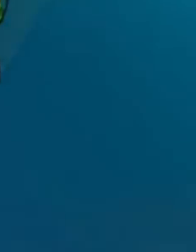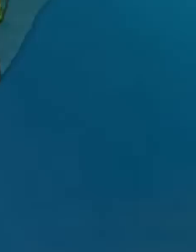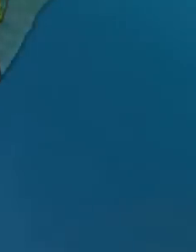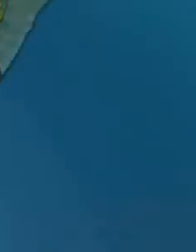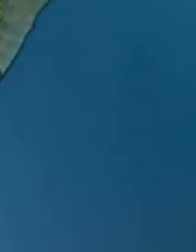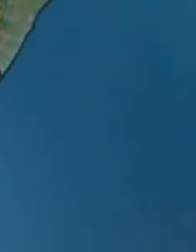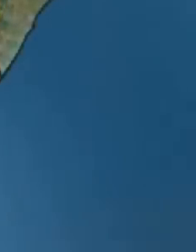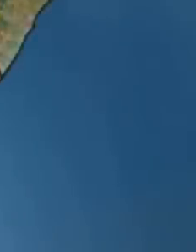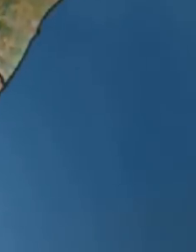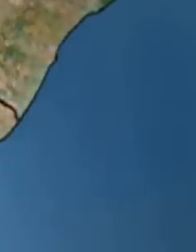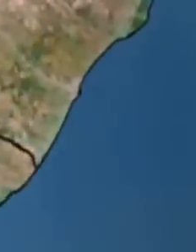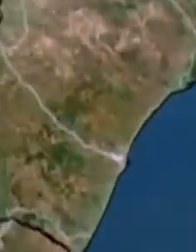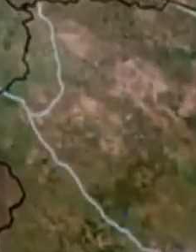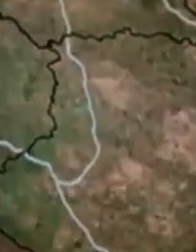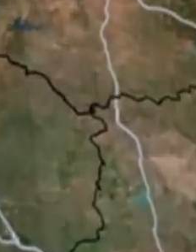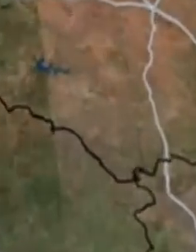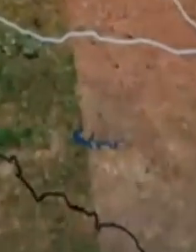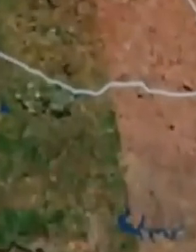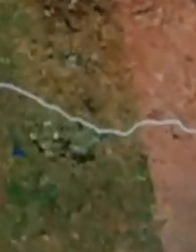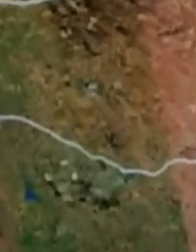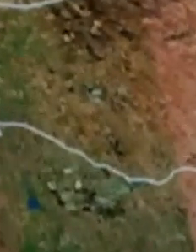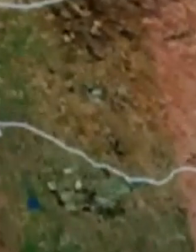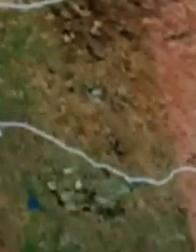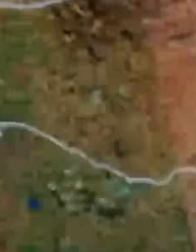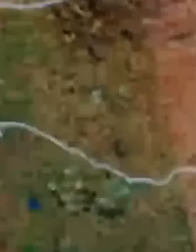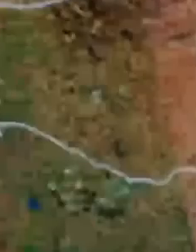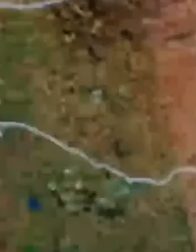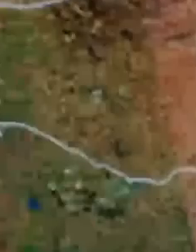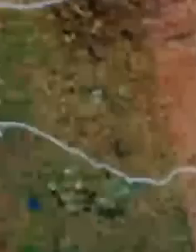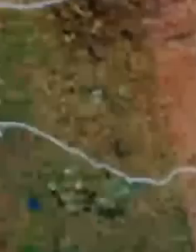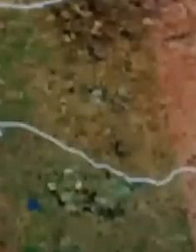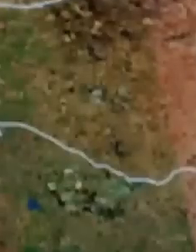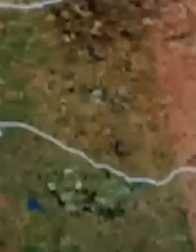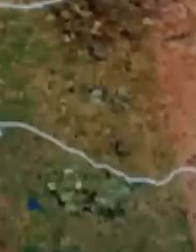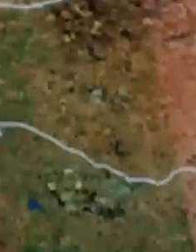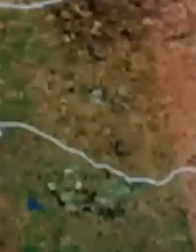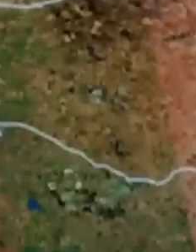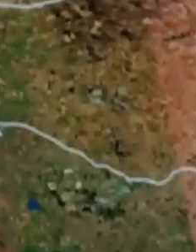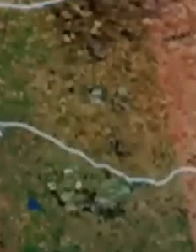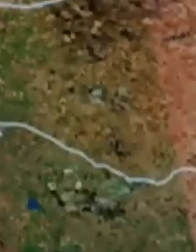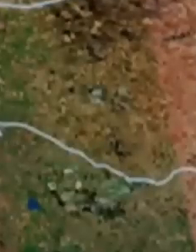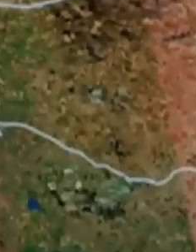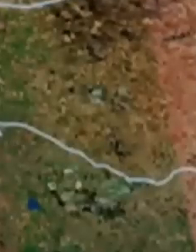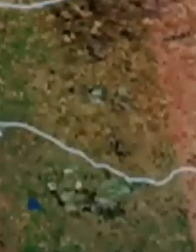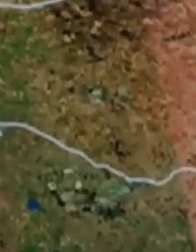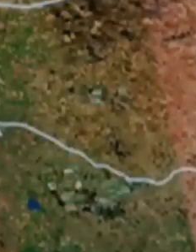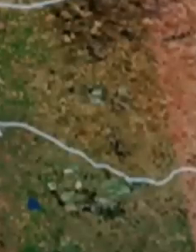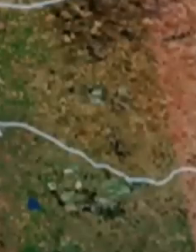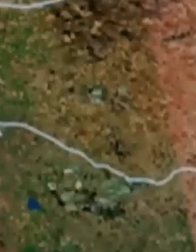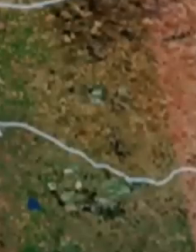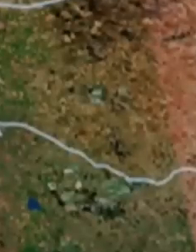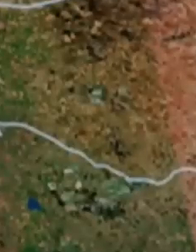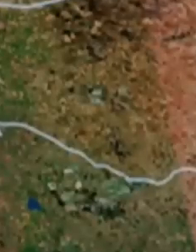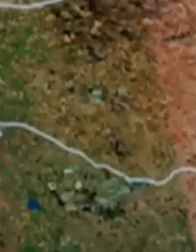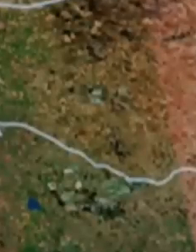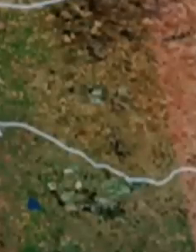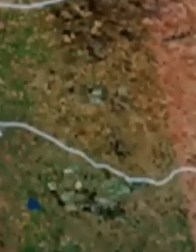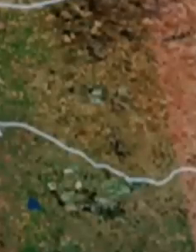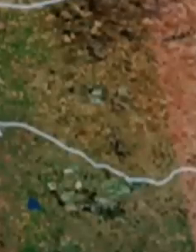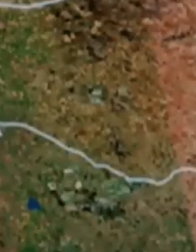tla hle hone dipula tsena tsa ha sale tse a kgang ka hara mahadima a kotse re kgatente mahlokele la ha se motho boholo ba Gauteng ka mafatsana a tshileng a